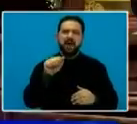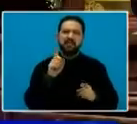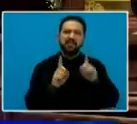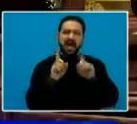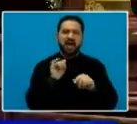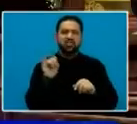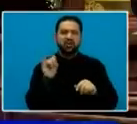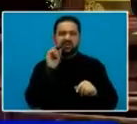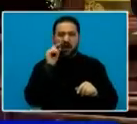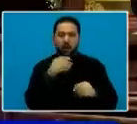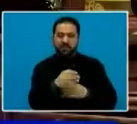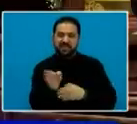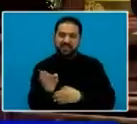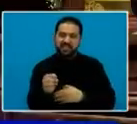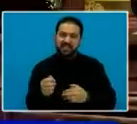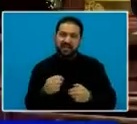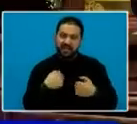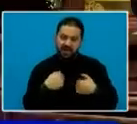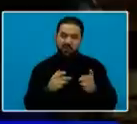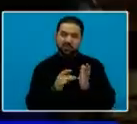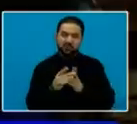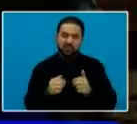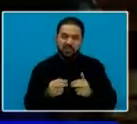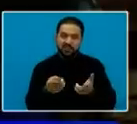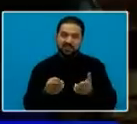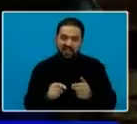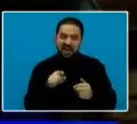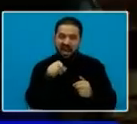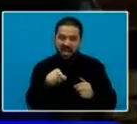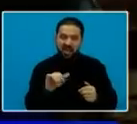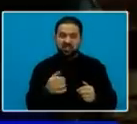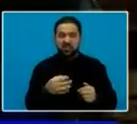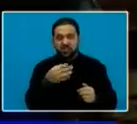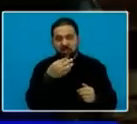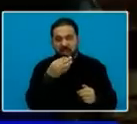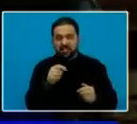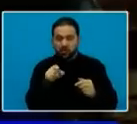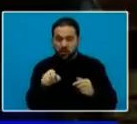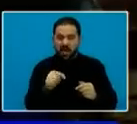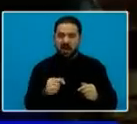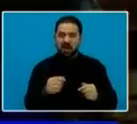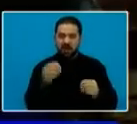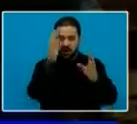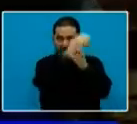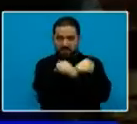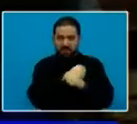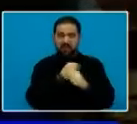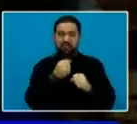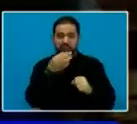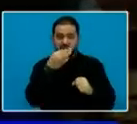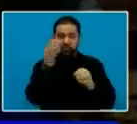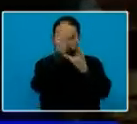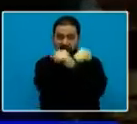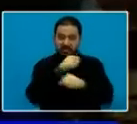cina împreună cu el. Întrebarea alta. Și dacă nu deschide? Ce face? Bate în continuare. Hristos bate în continuare. Așa că iei